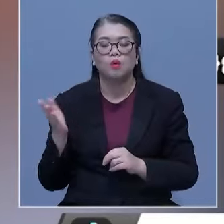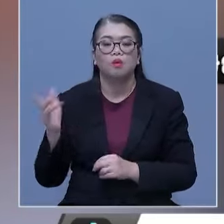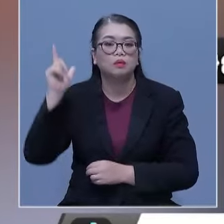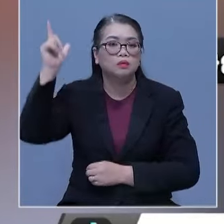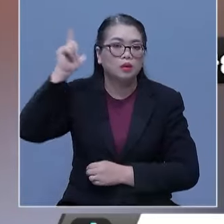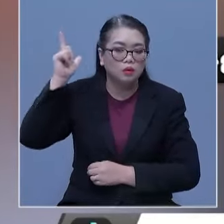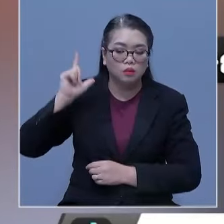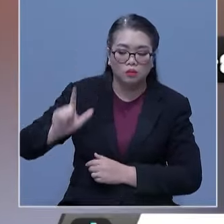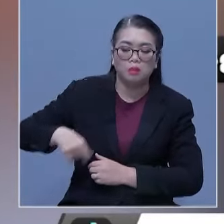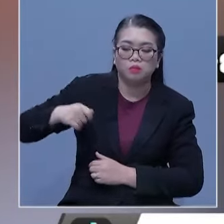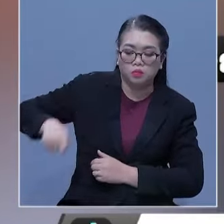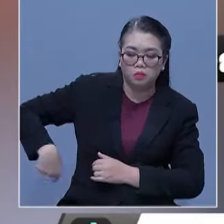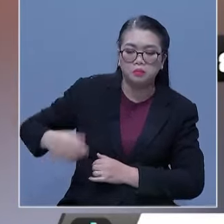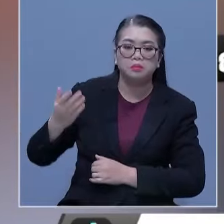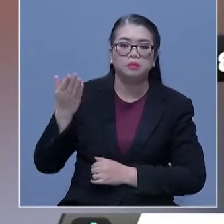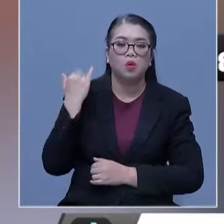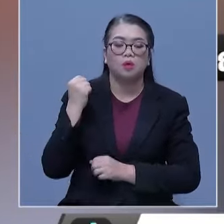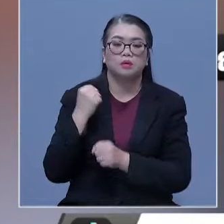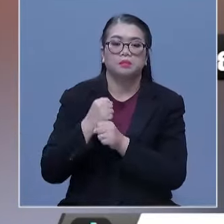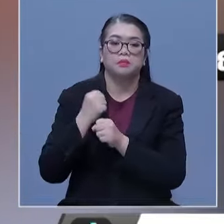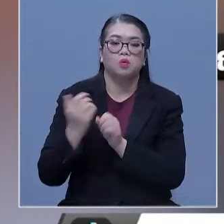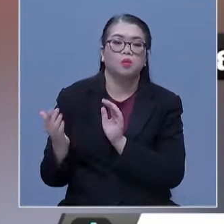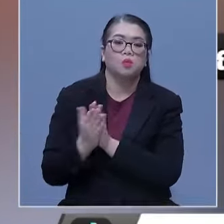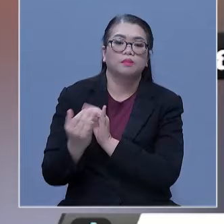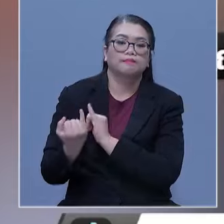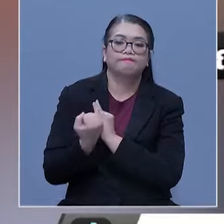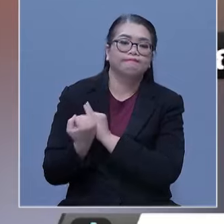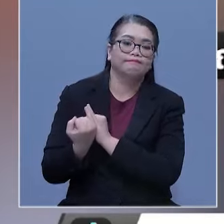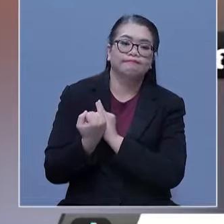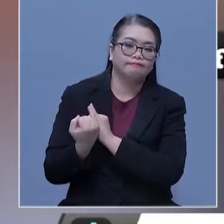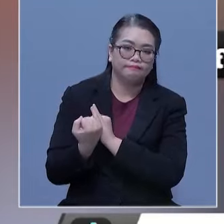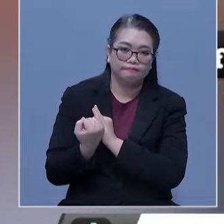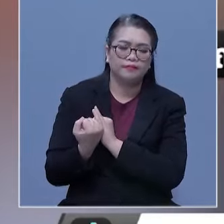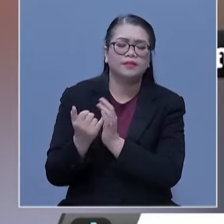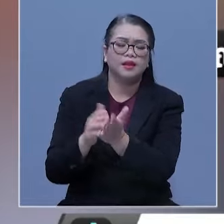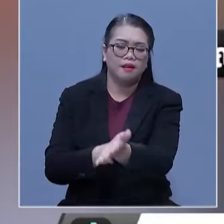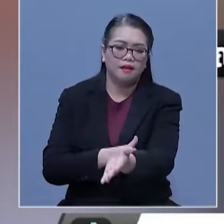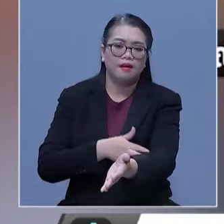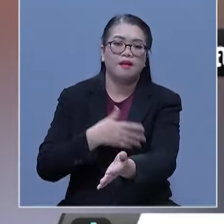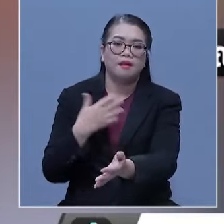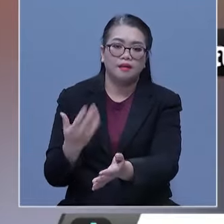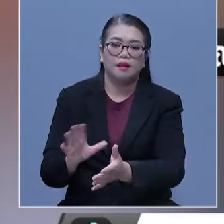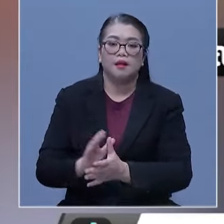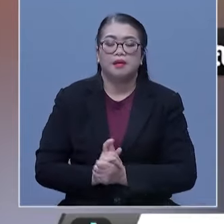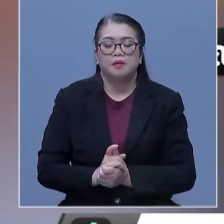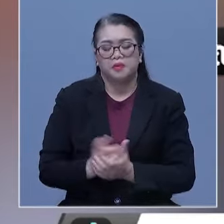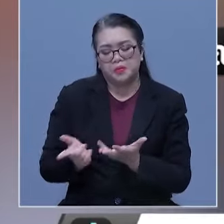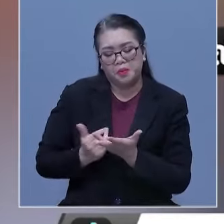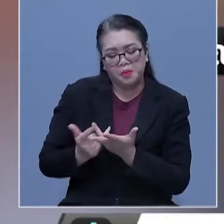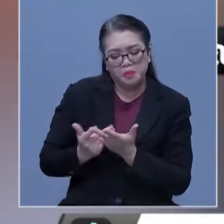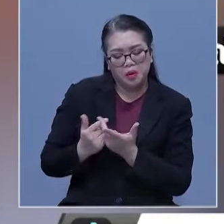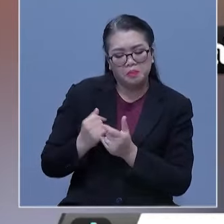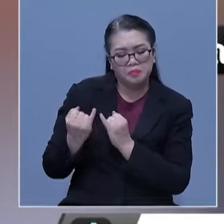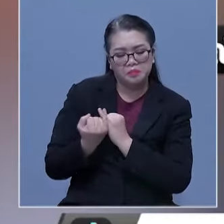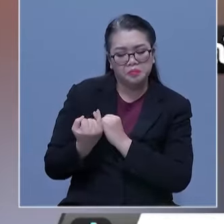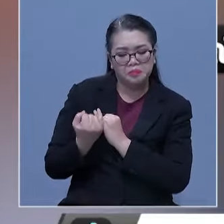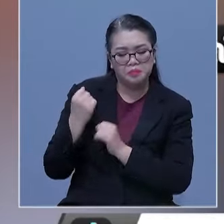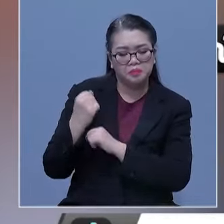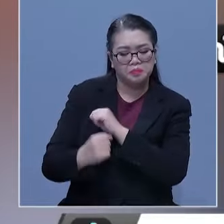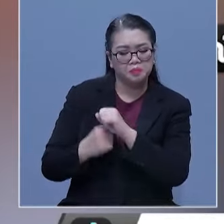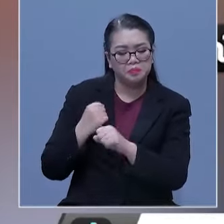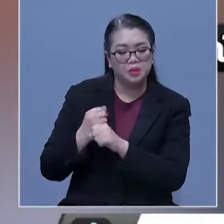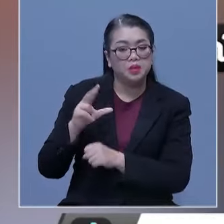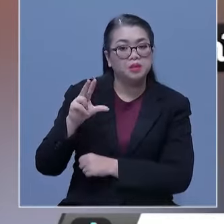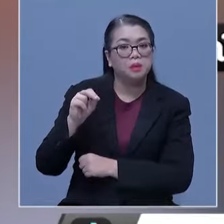อดีตนายกกัมพูชากับคุณทักษิณชินวัตรอดีตนายกของไทยเนี่ยมีมาอย่างยาวนานถ้านับคร่าวๆก็น่าจะเกิน 32